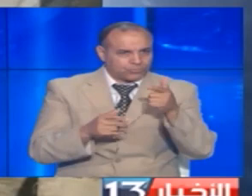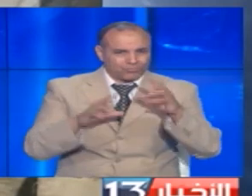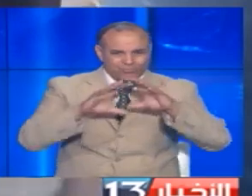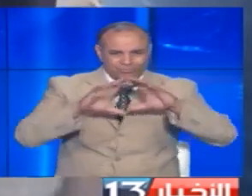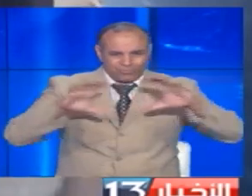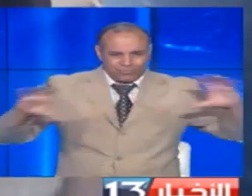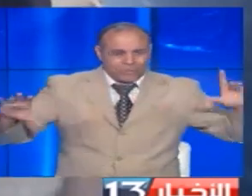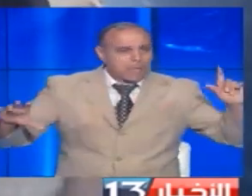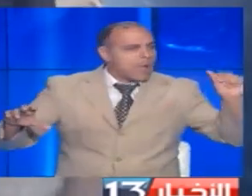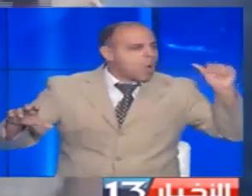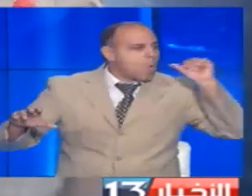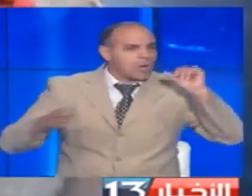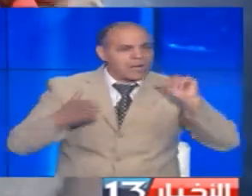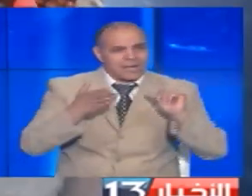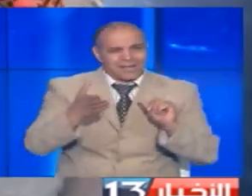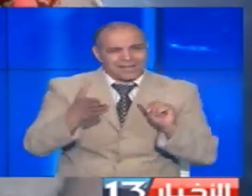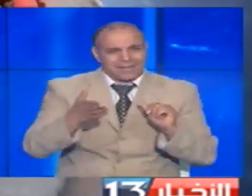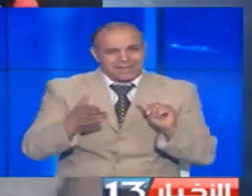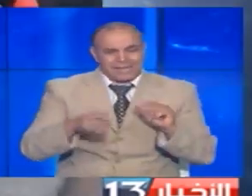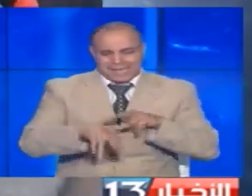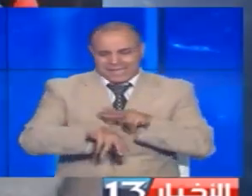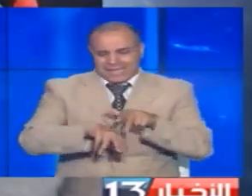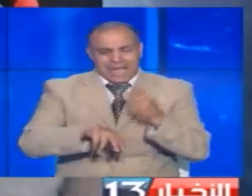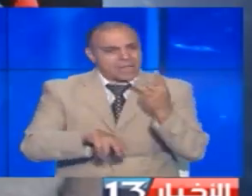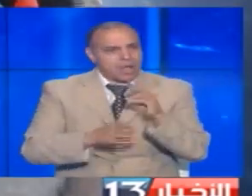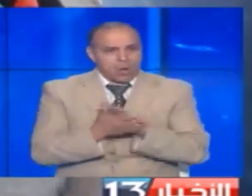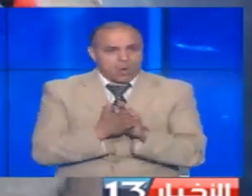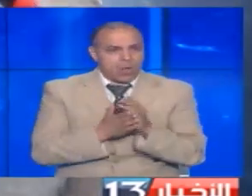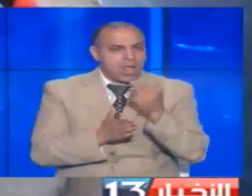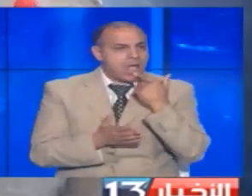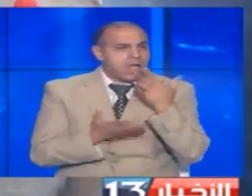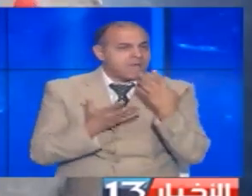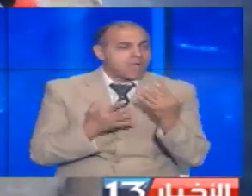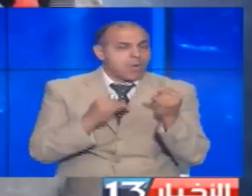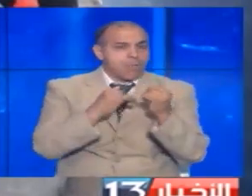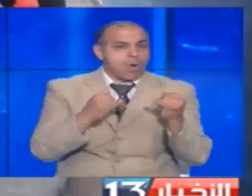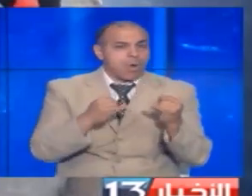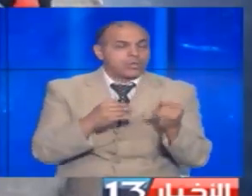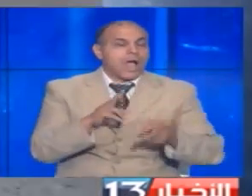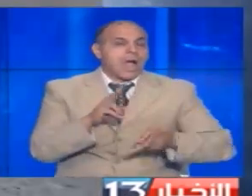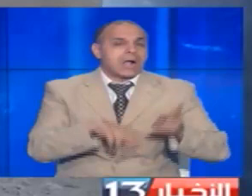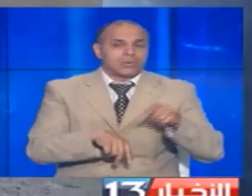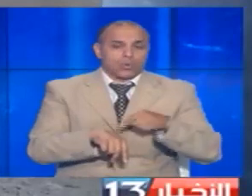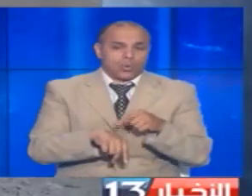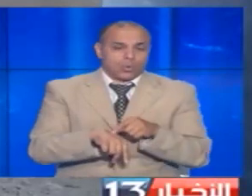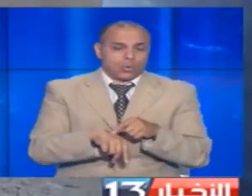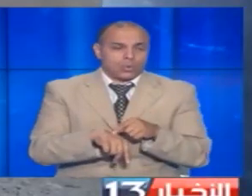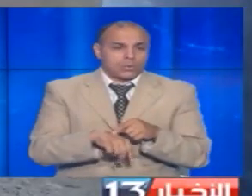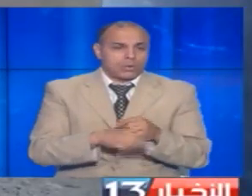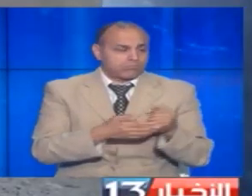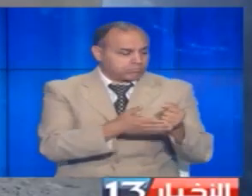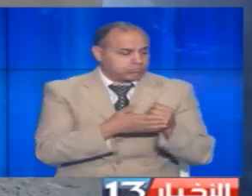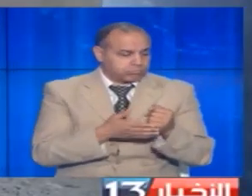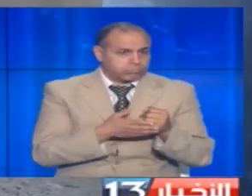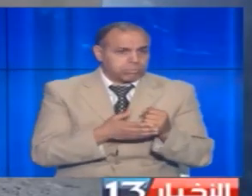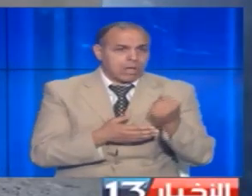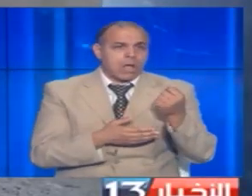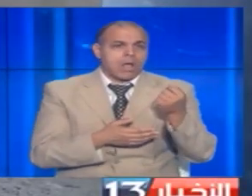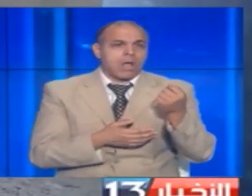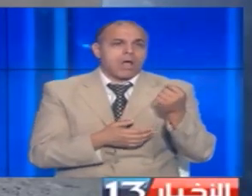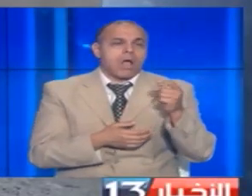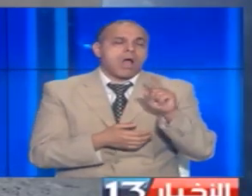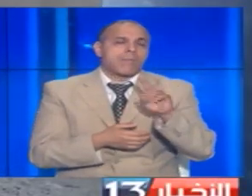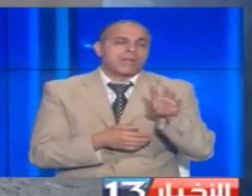في ثلاث ساعات ينفي ما يحتج المخيم وفي معظم ايهم الى امدادات لمده اربعه عشره